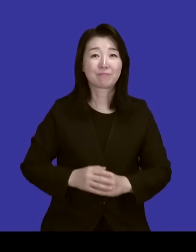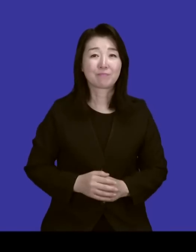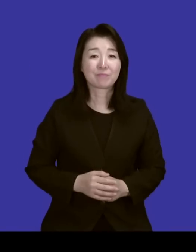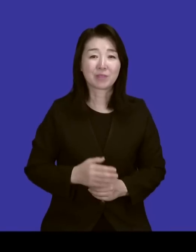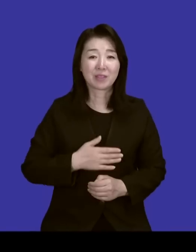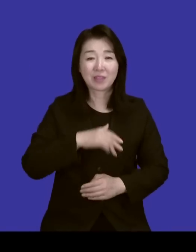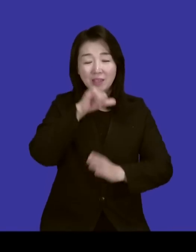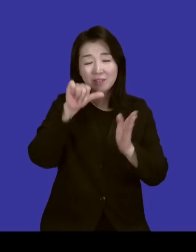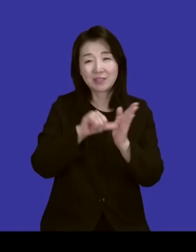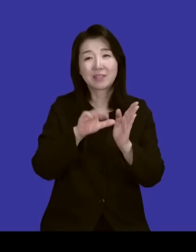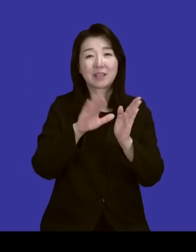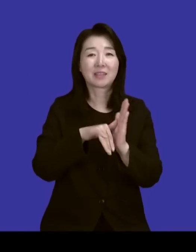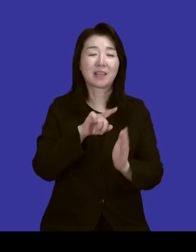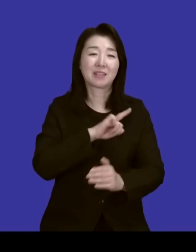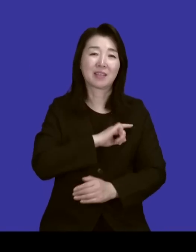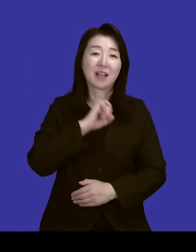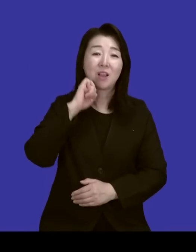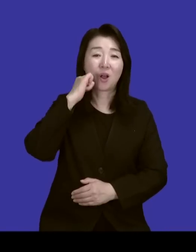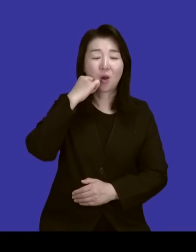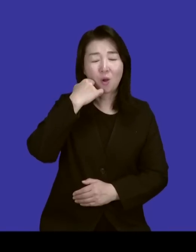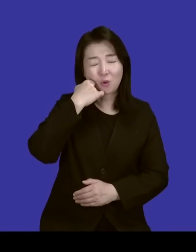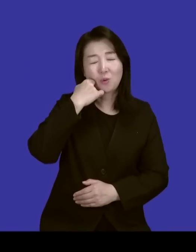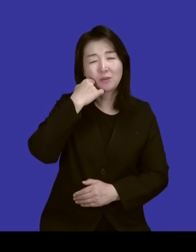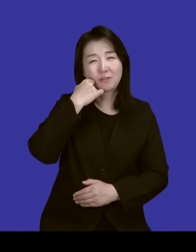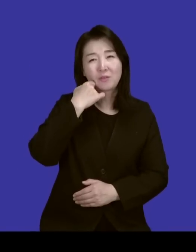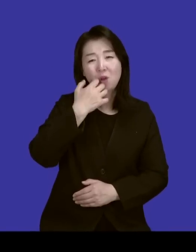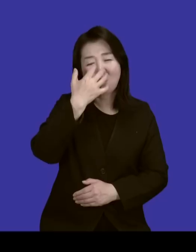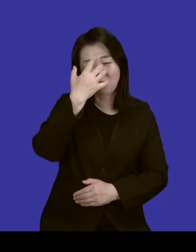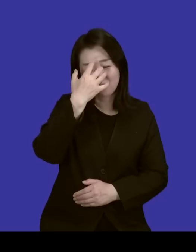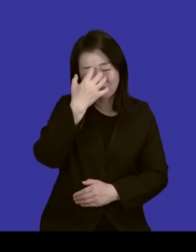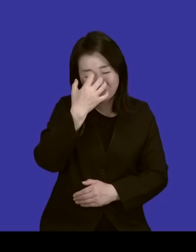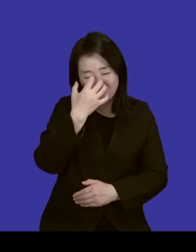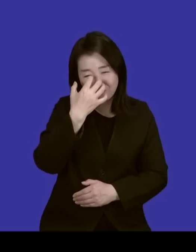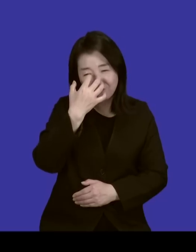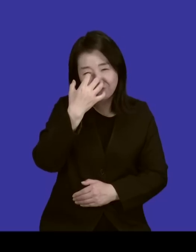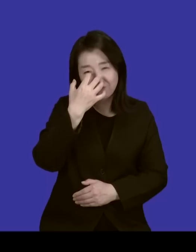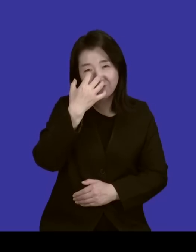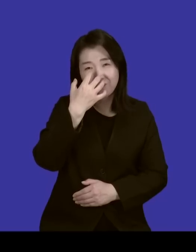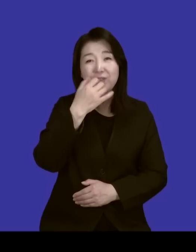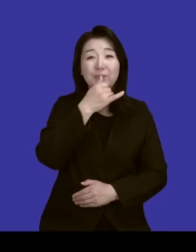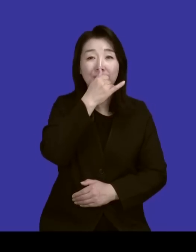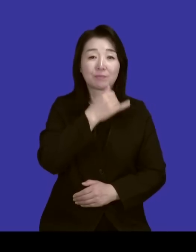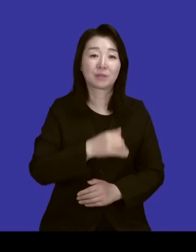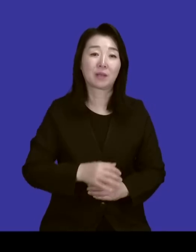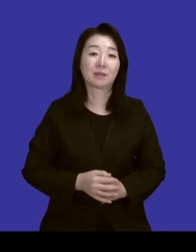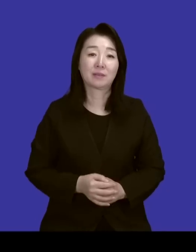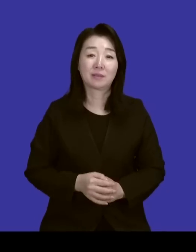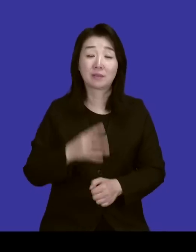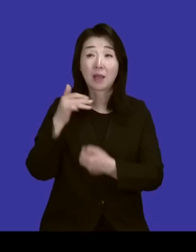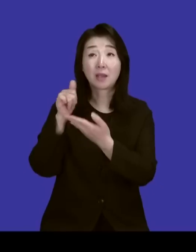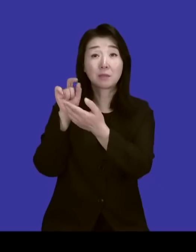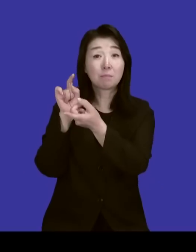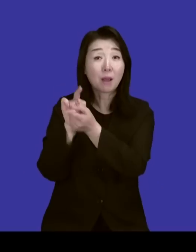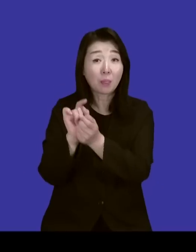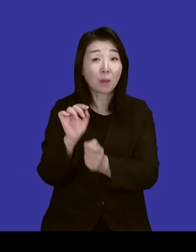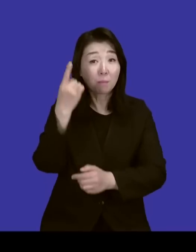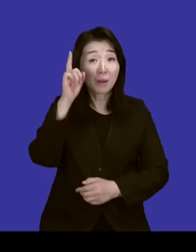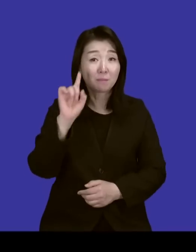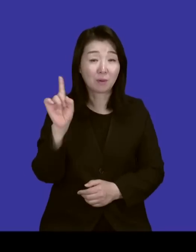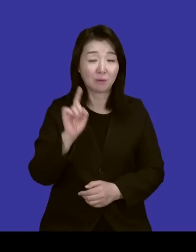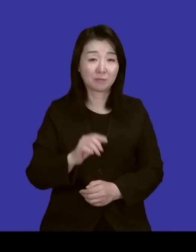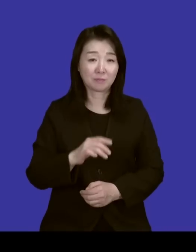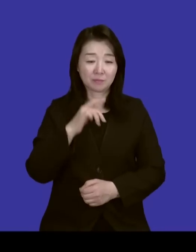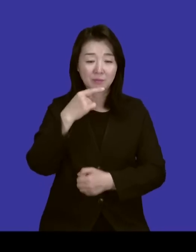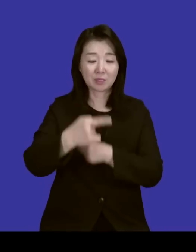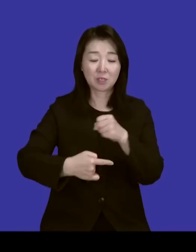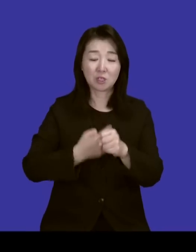가장 어려웠던 어려웠던 시기에. 잿빛 하늘 아래의 계절이었죠. 근데 하나님을 어떻게 만나신 거예요? 그래서 이제 1년 동안 재수를 하면서